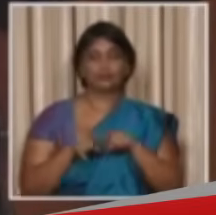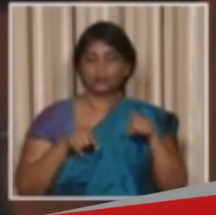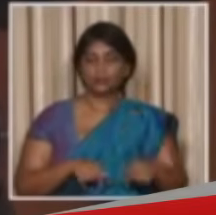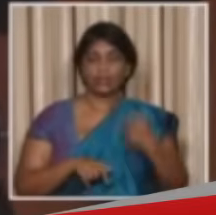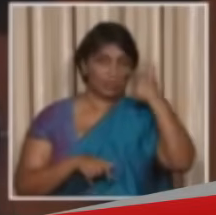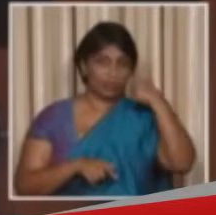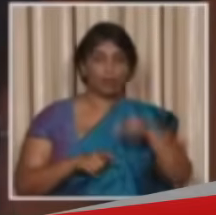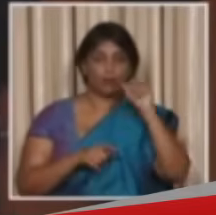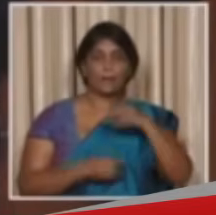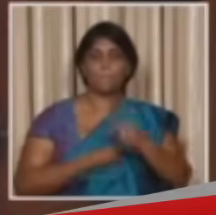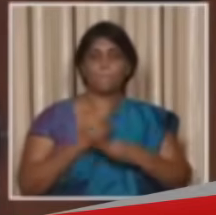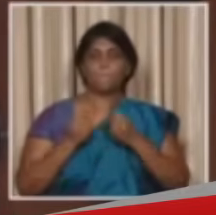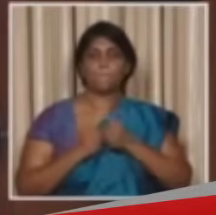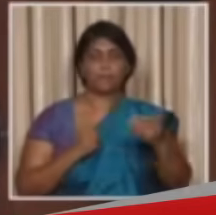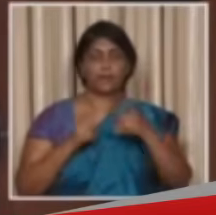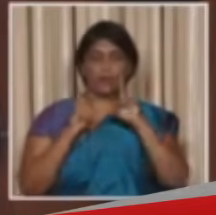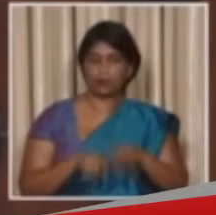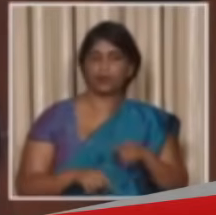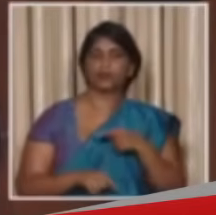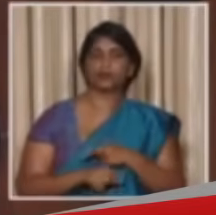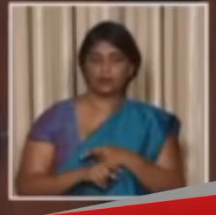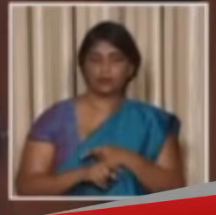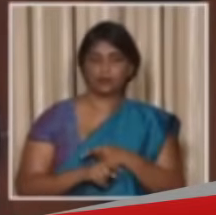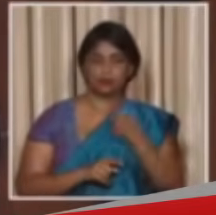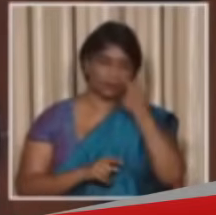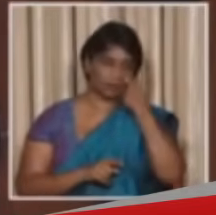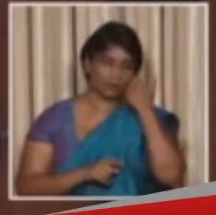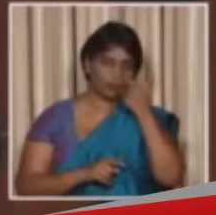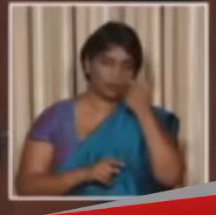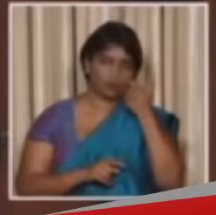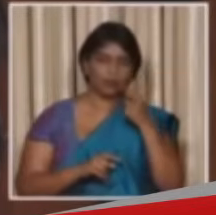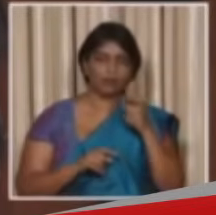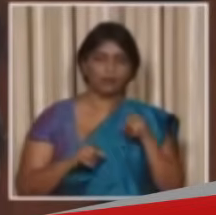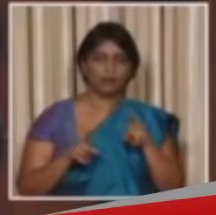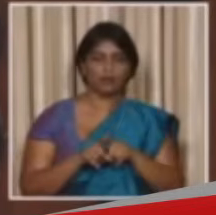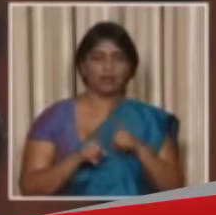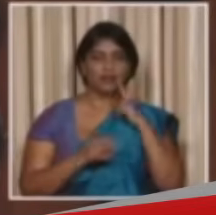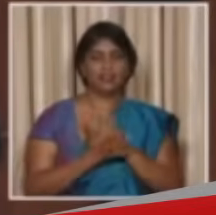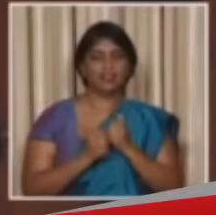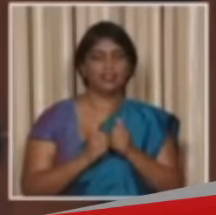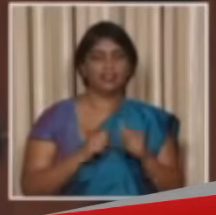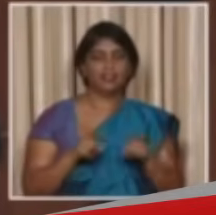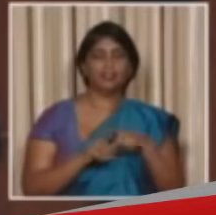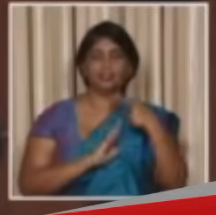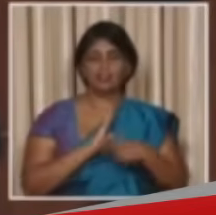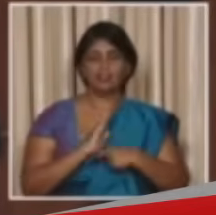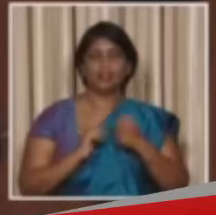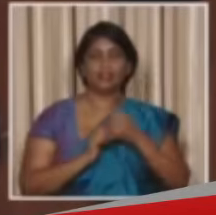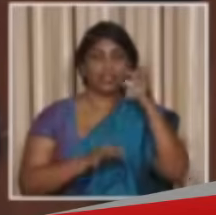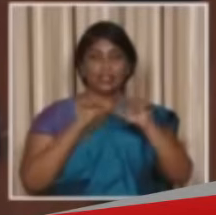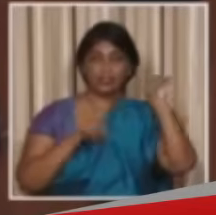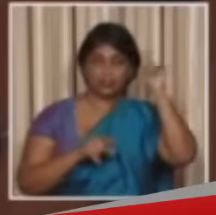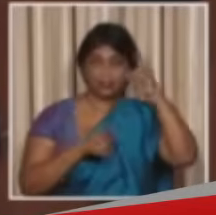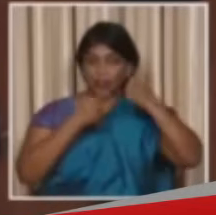ve business ya kargan ve eva ke matamai indre. ඒ වගේම තමයි අපේ මහවැලි ඉඳන් ගත්තම ලංකාව තුළ කිරි ගොවියෝ තමයි ඊළඟ ප්‍රධාන